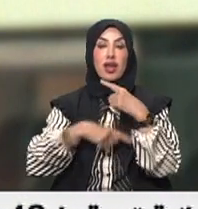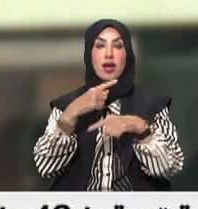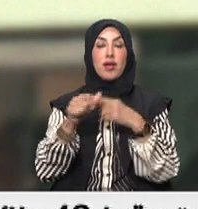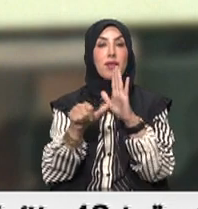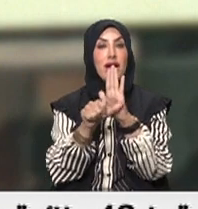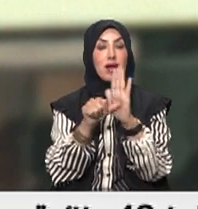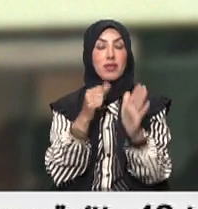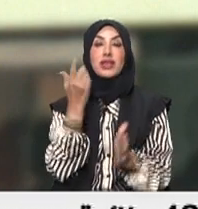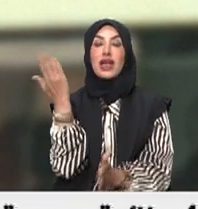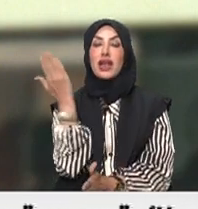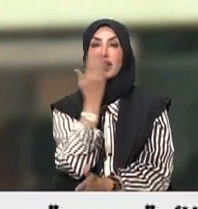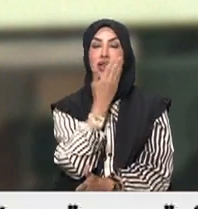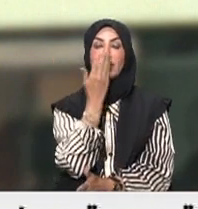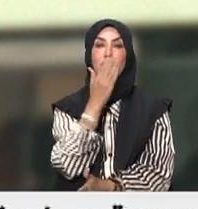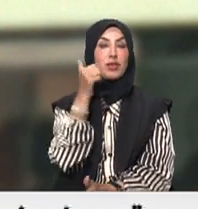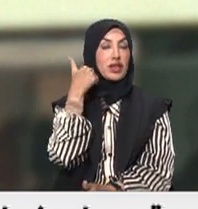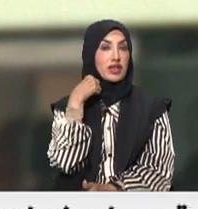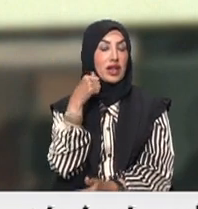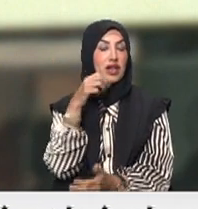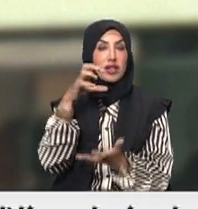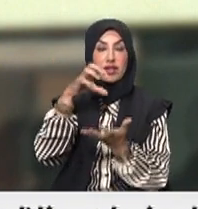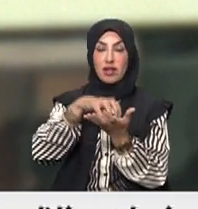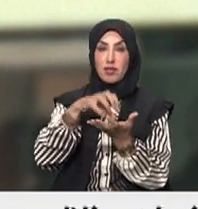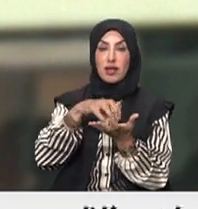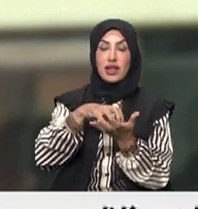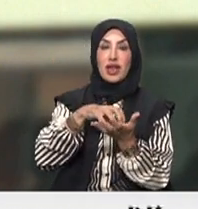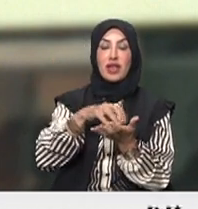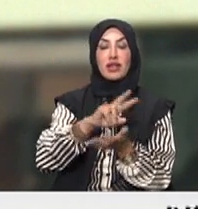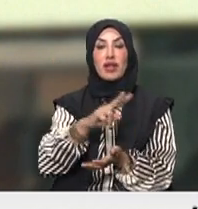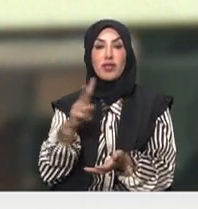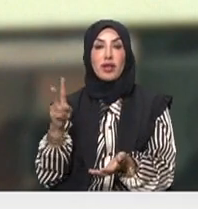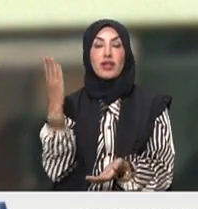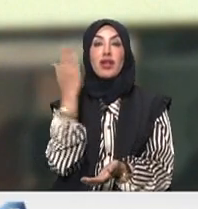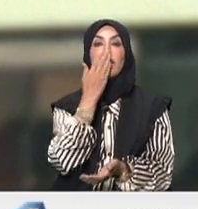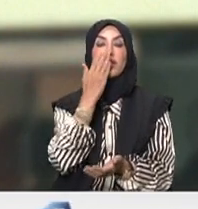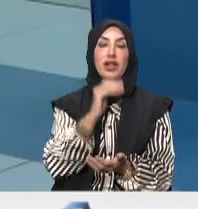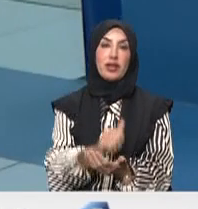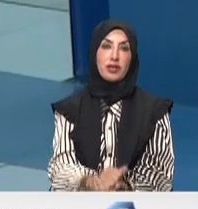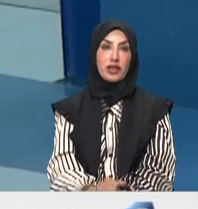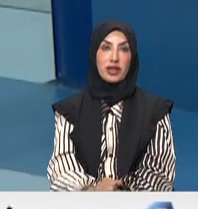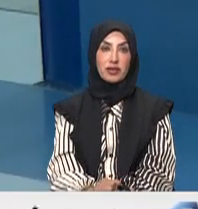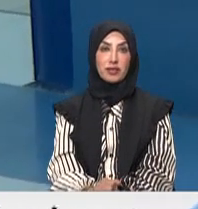افتتاح المدارس الجديدة في مختلف المناطق التعليمية.